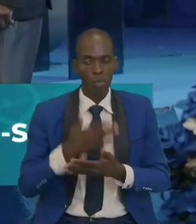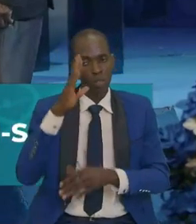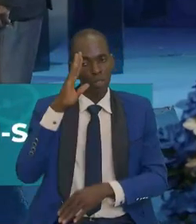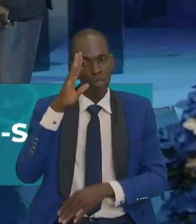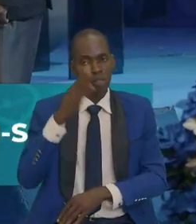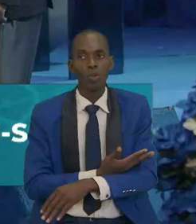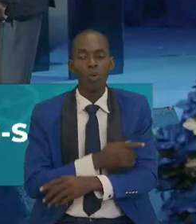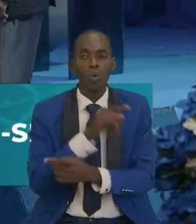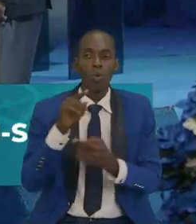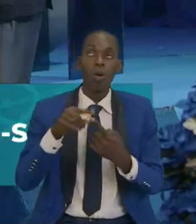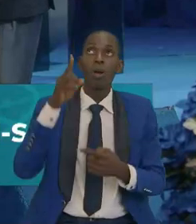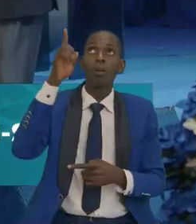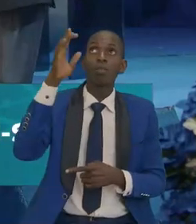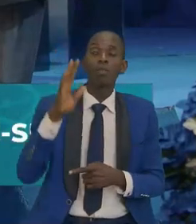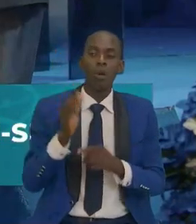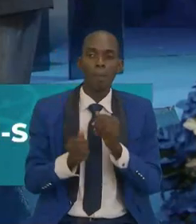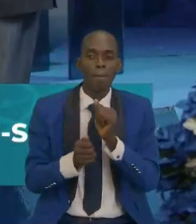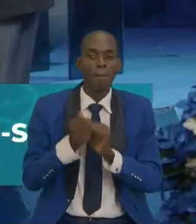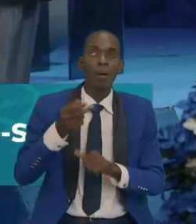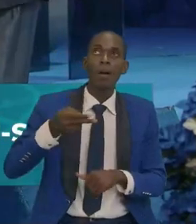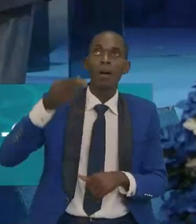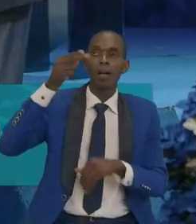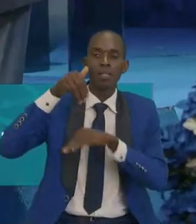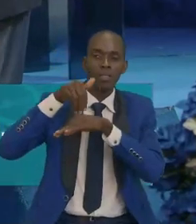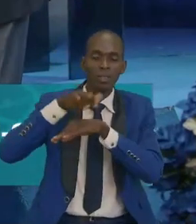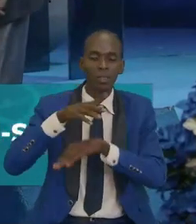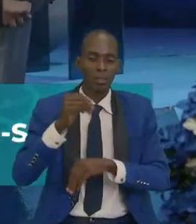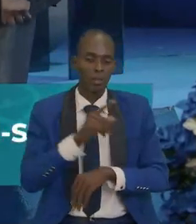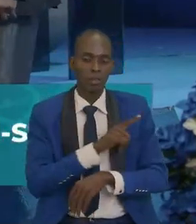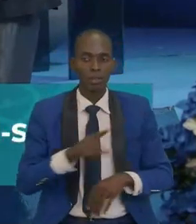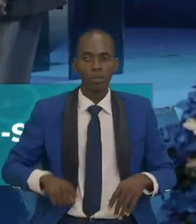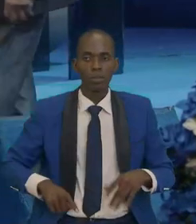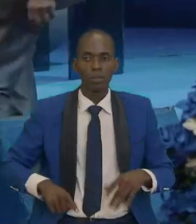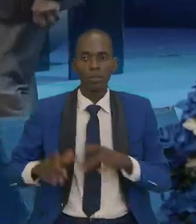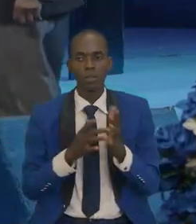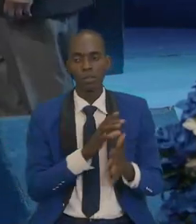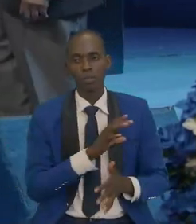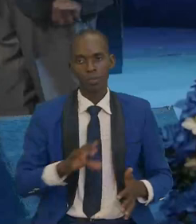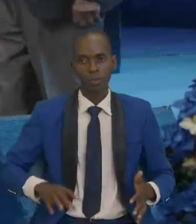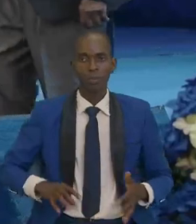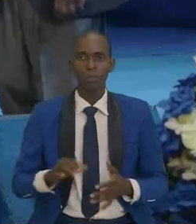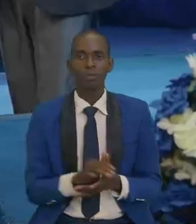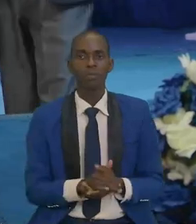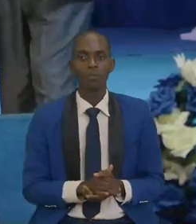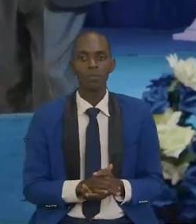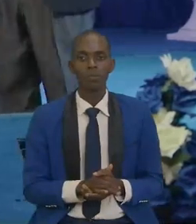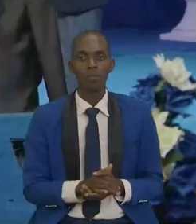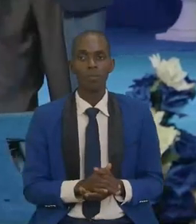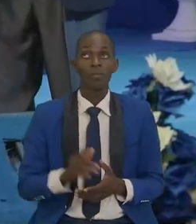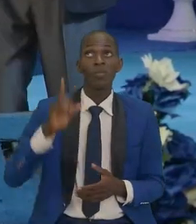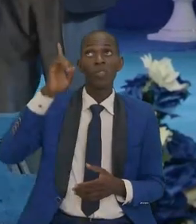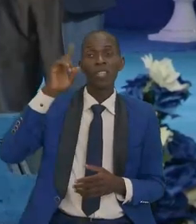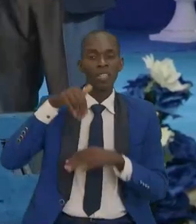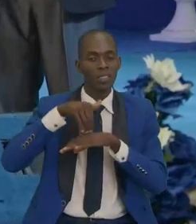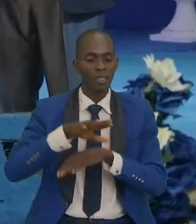Lorsque le Père a envoyé son Fils unique, lorsque Dieu le Très-Haut a